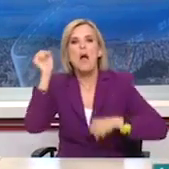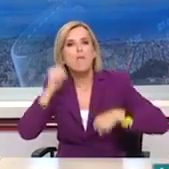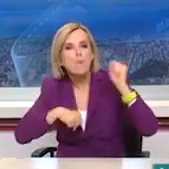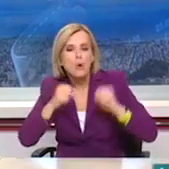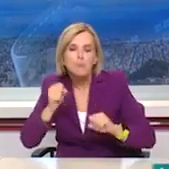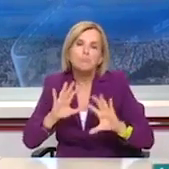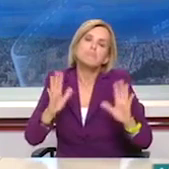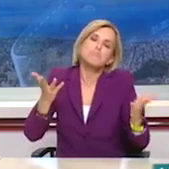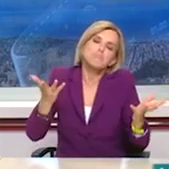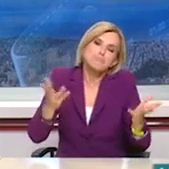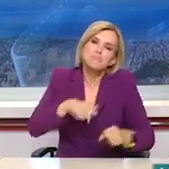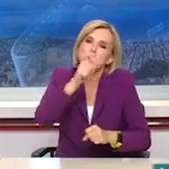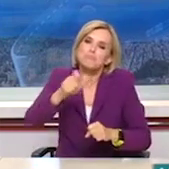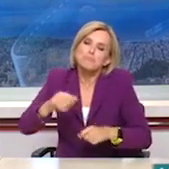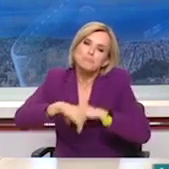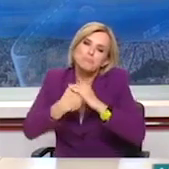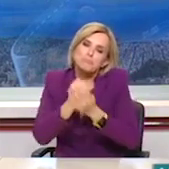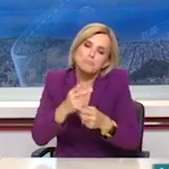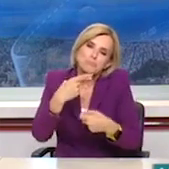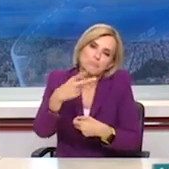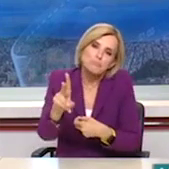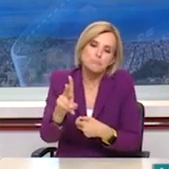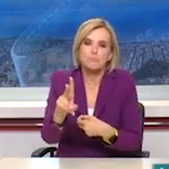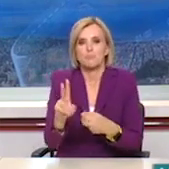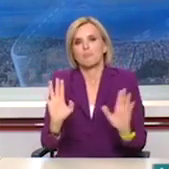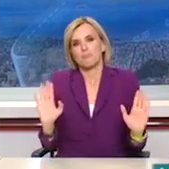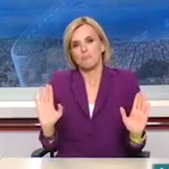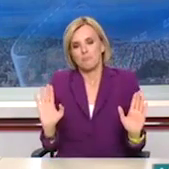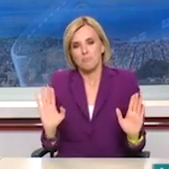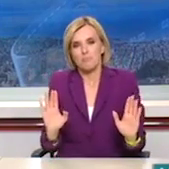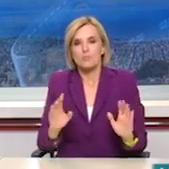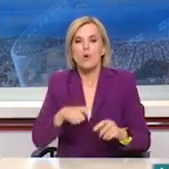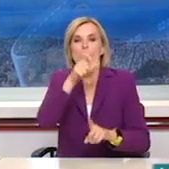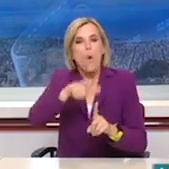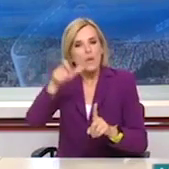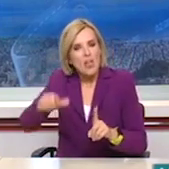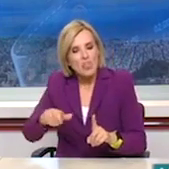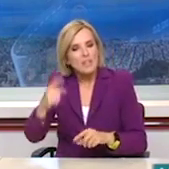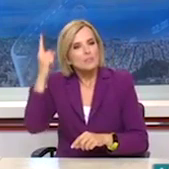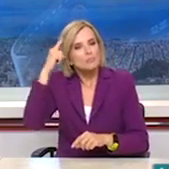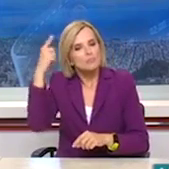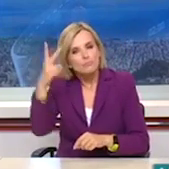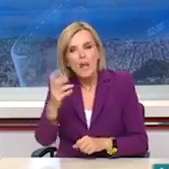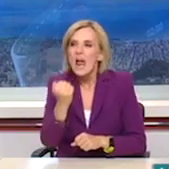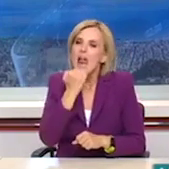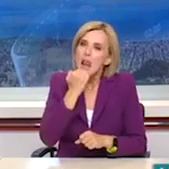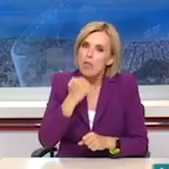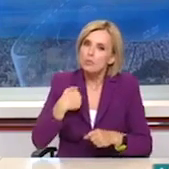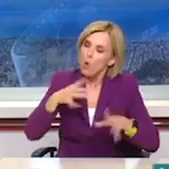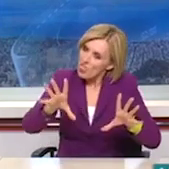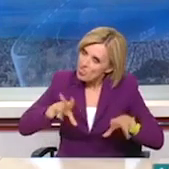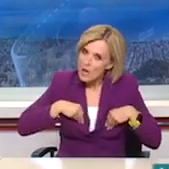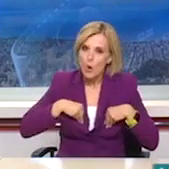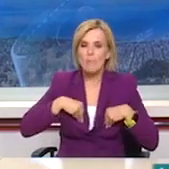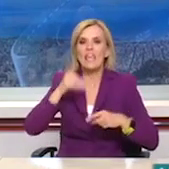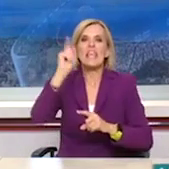Α ή τον Β χειρισμό, με το ένα ή με το άλλο μέτρο. Ουδής έχει το αλάθητο και πάντα είμαστε ανοιχτοί σε κριτική, που είναι